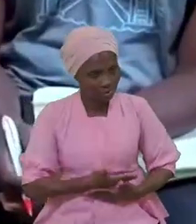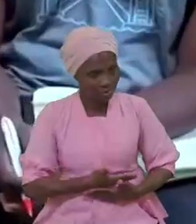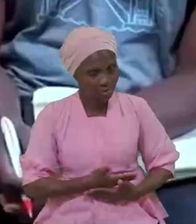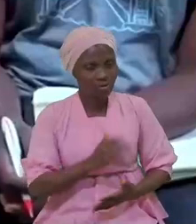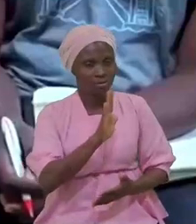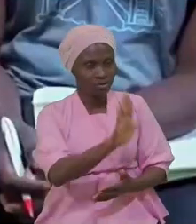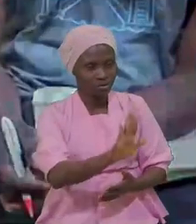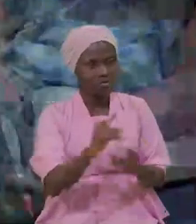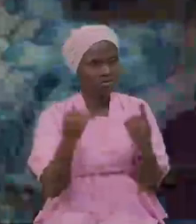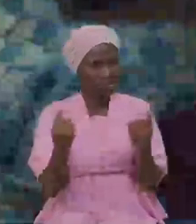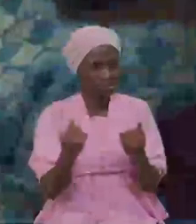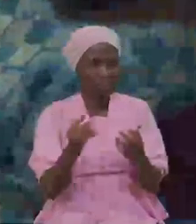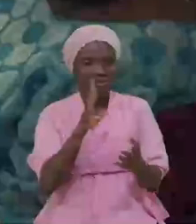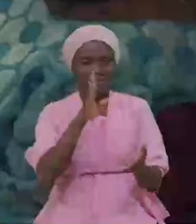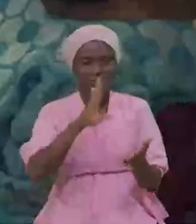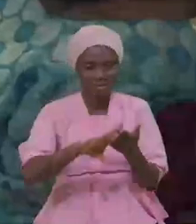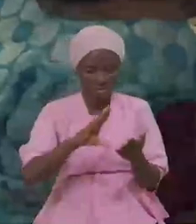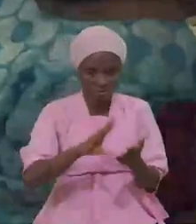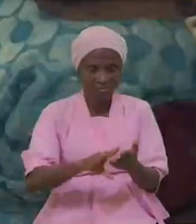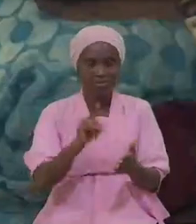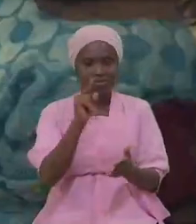péchés sont pardonnés.